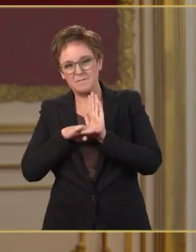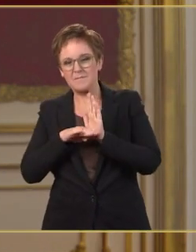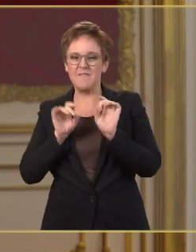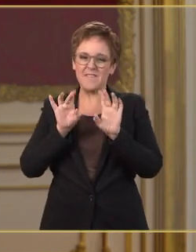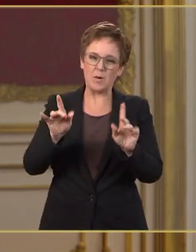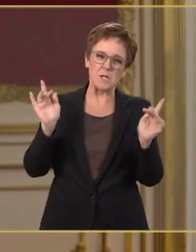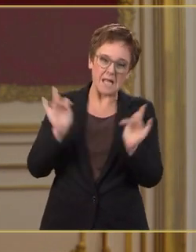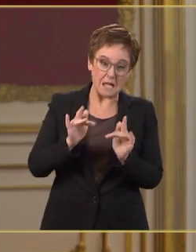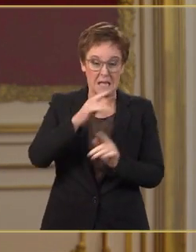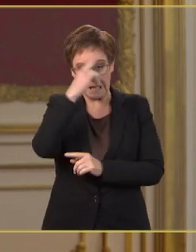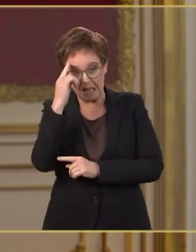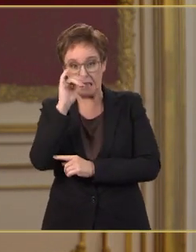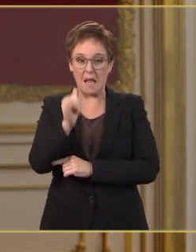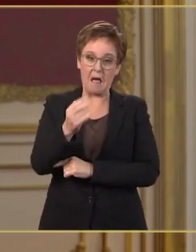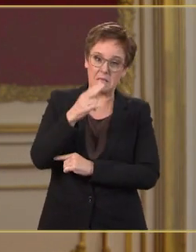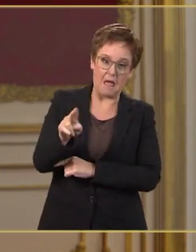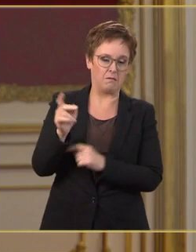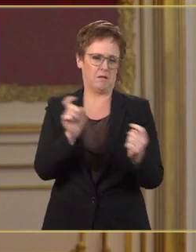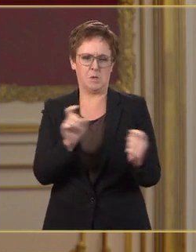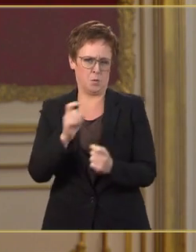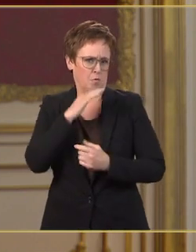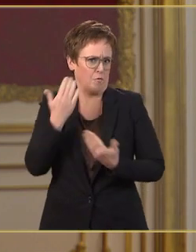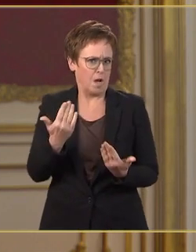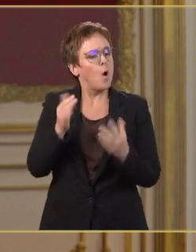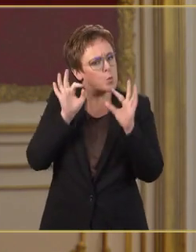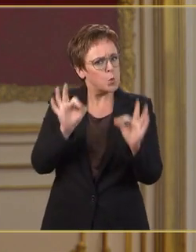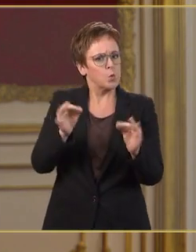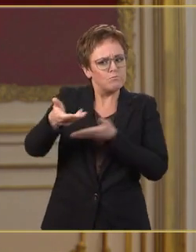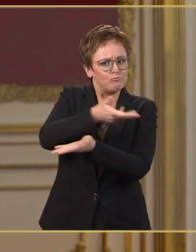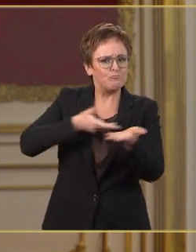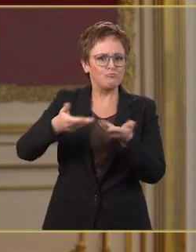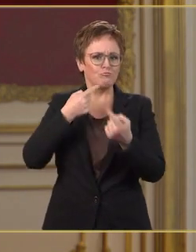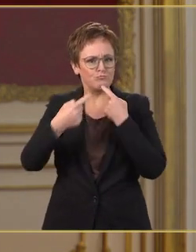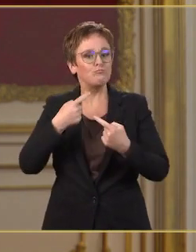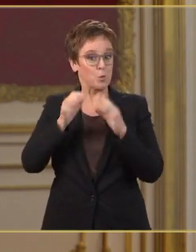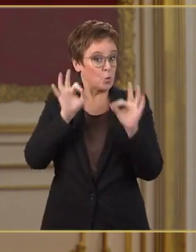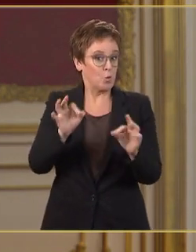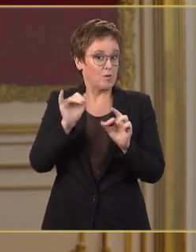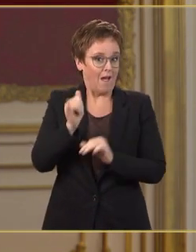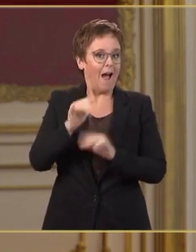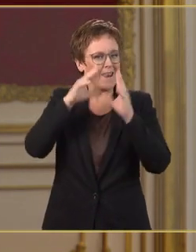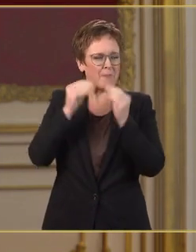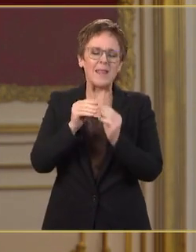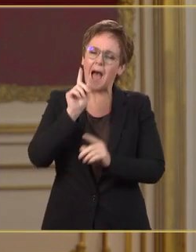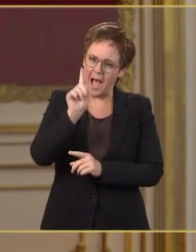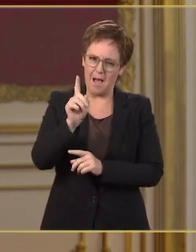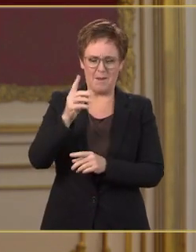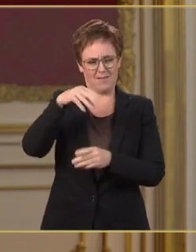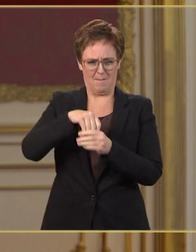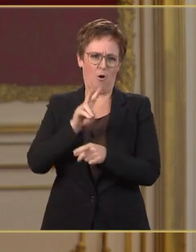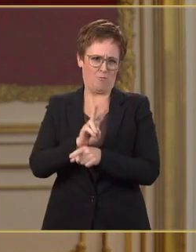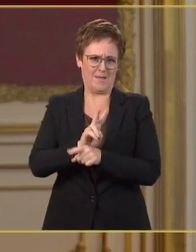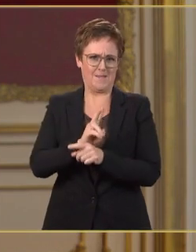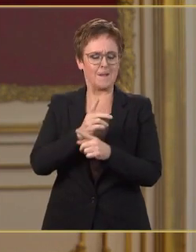eindämmung des virus gesprochen und das ist gut weil reden immer gut ist aber bitte beachten sie